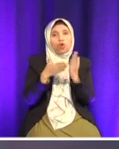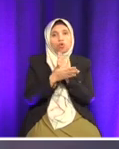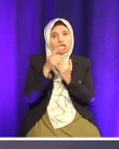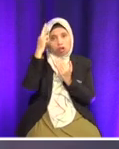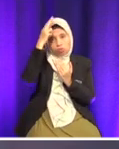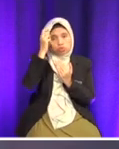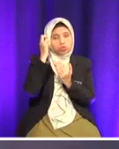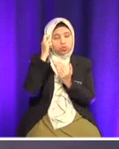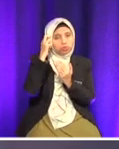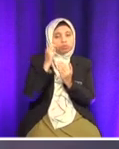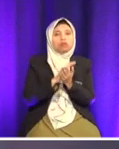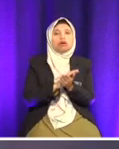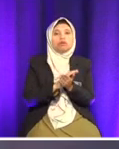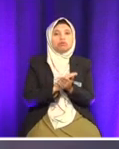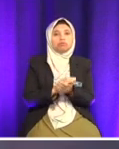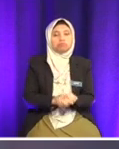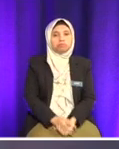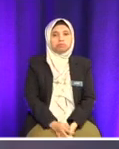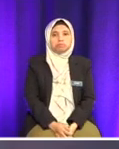Sallallahu Alaihi Wasallam